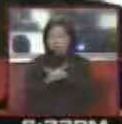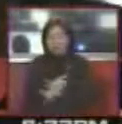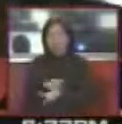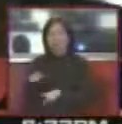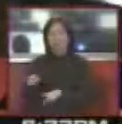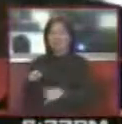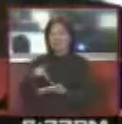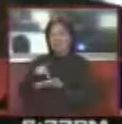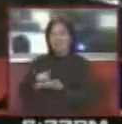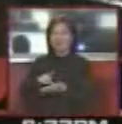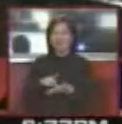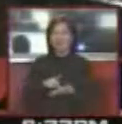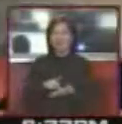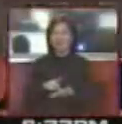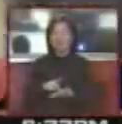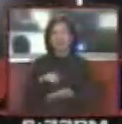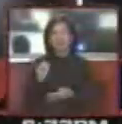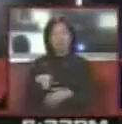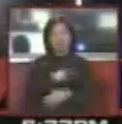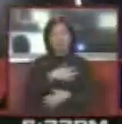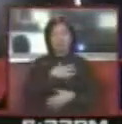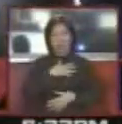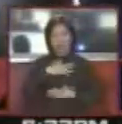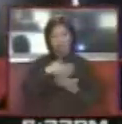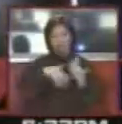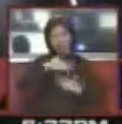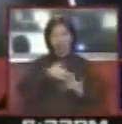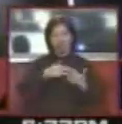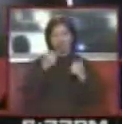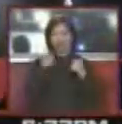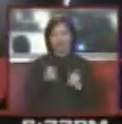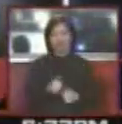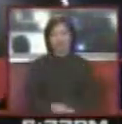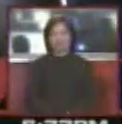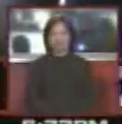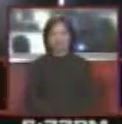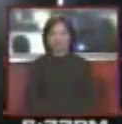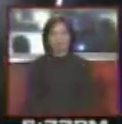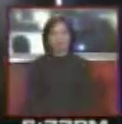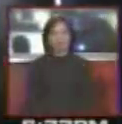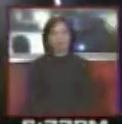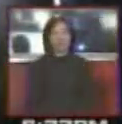yung mangungulit sa kanila. Dean DeFlora, News 5.